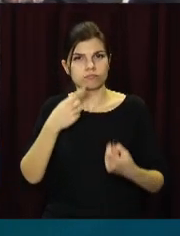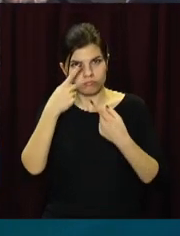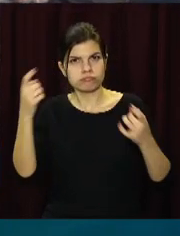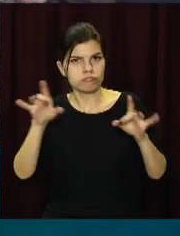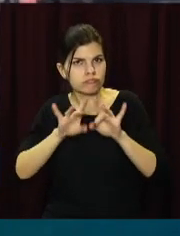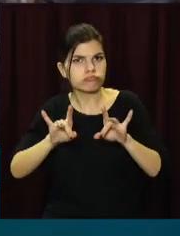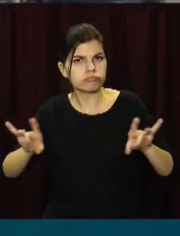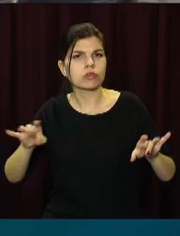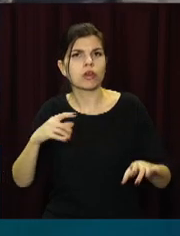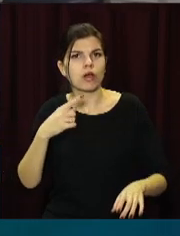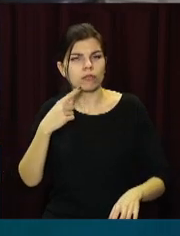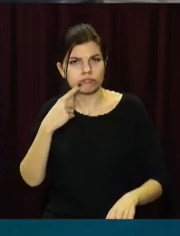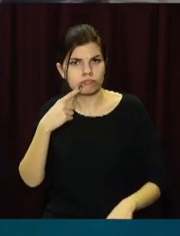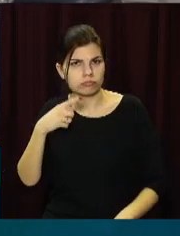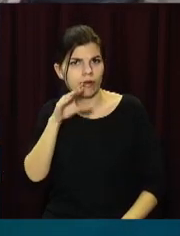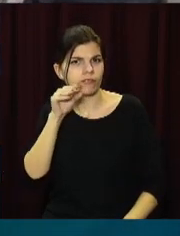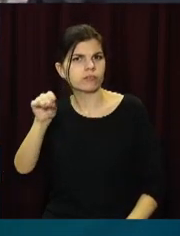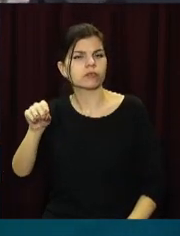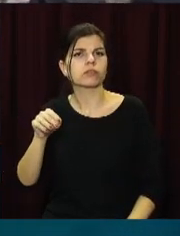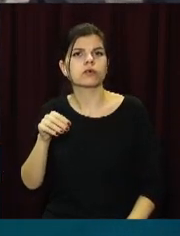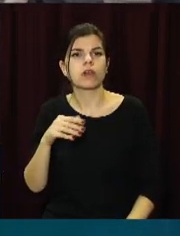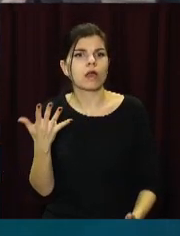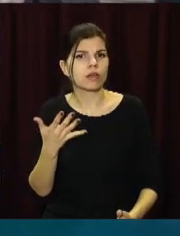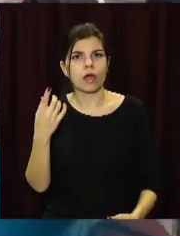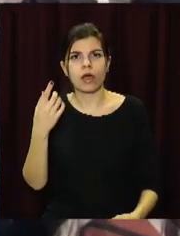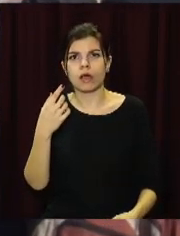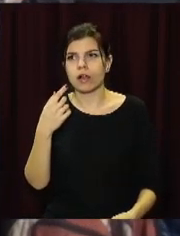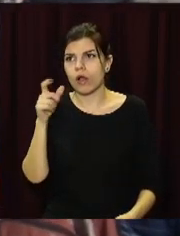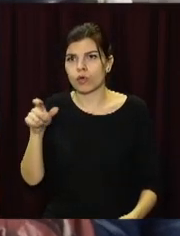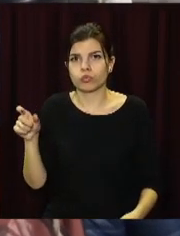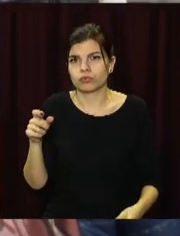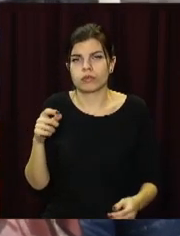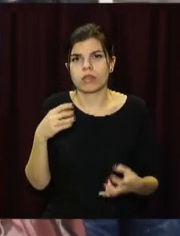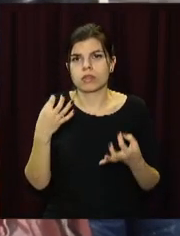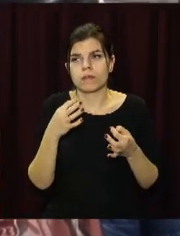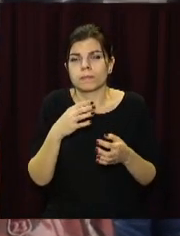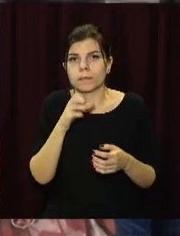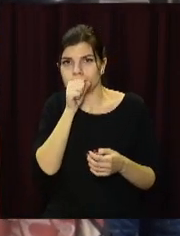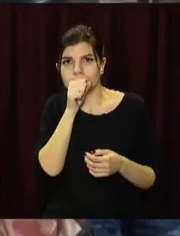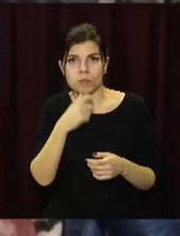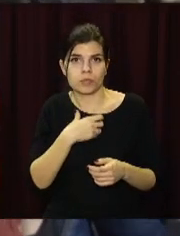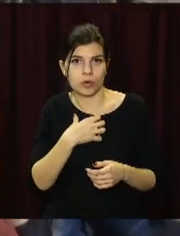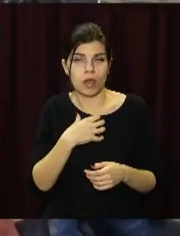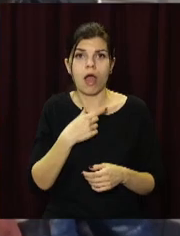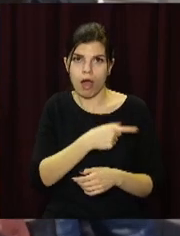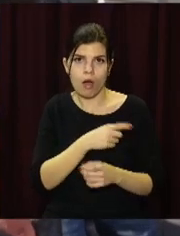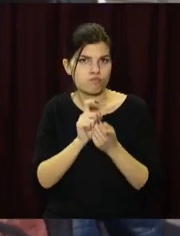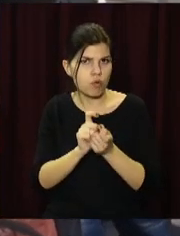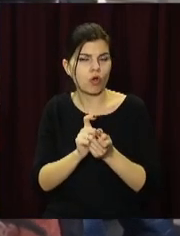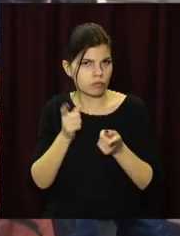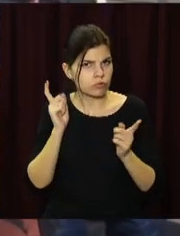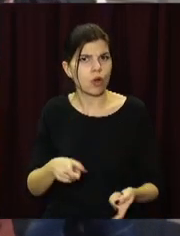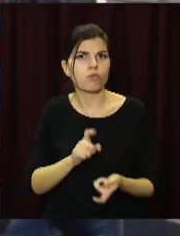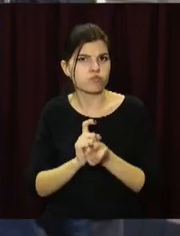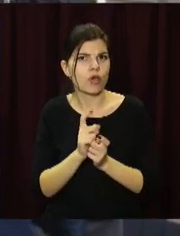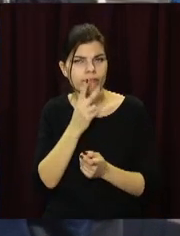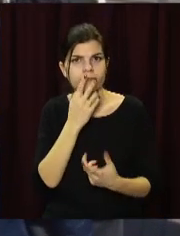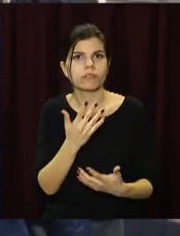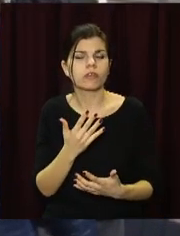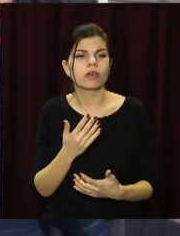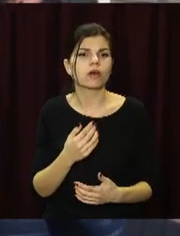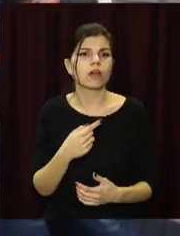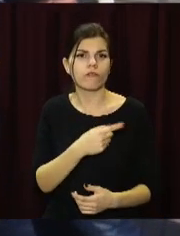такі речі, які інші собі просто не дозволяли. Тому він борець, він реальний борець, і